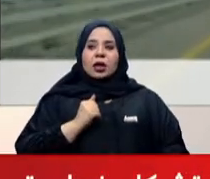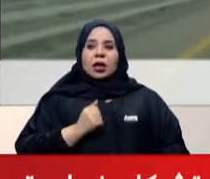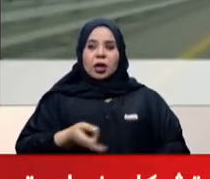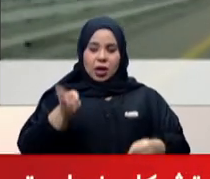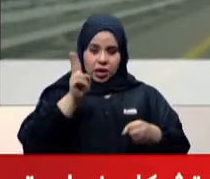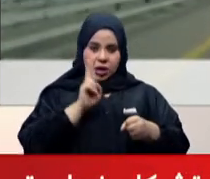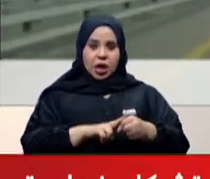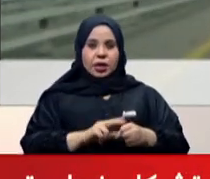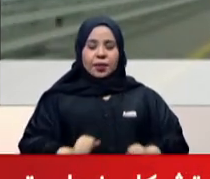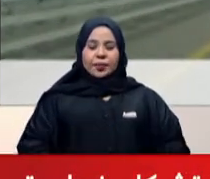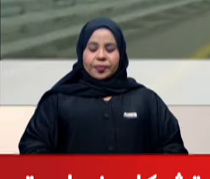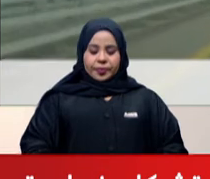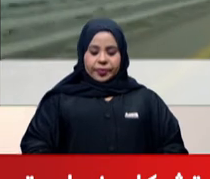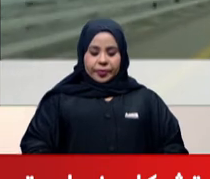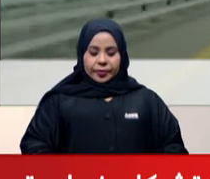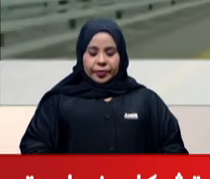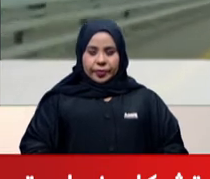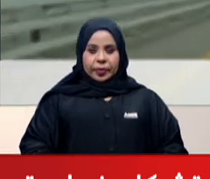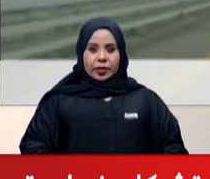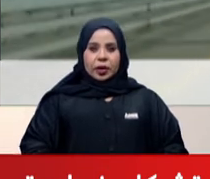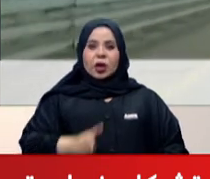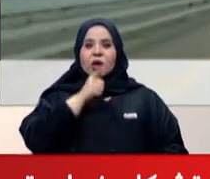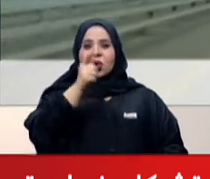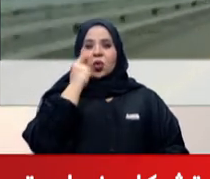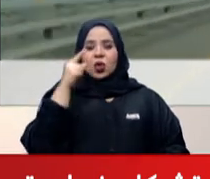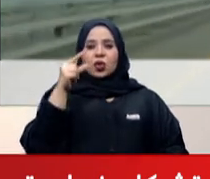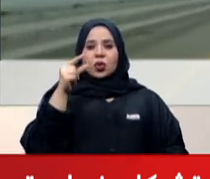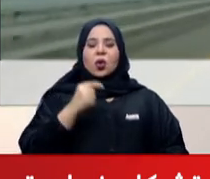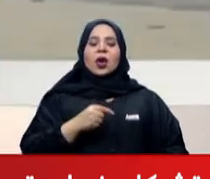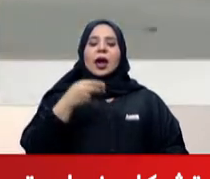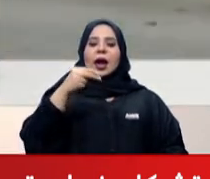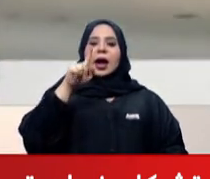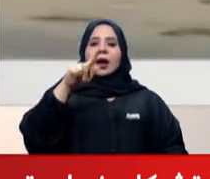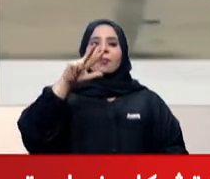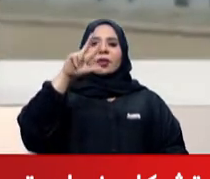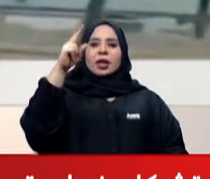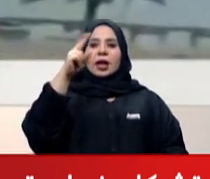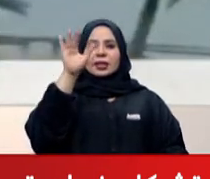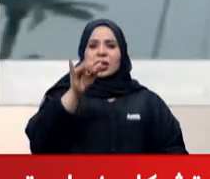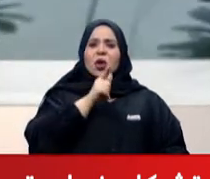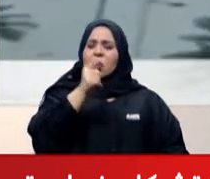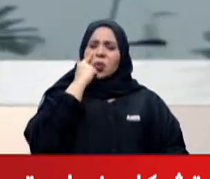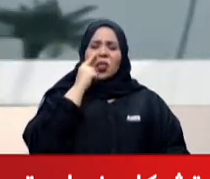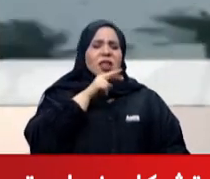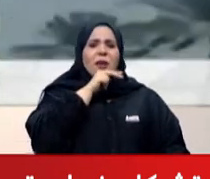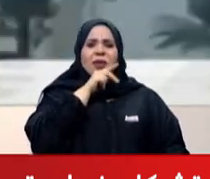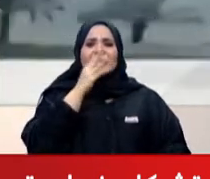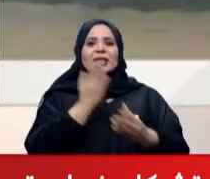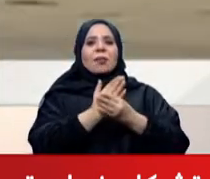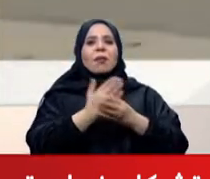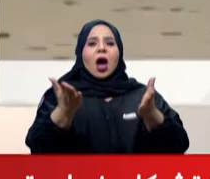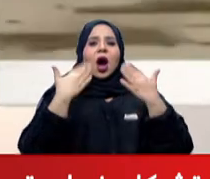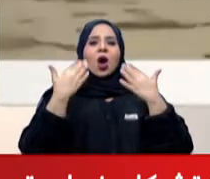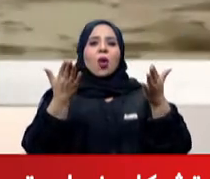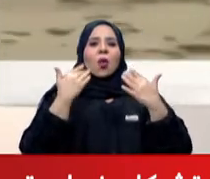هو يعني مثل ما قال الدكتور عبد العزيز أن هذه ظاهرة طبيعية، يعني يمكن احنا ما